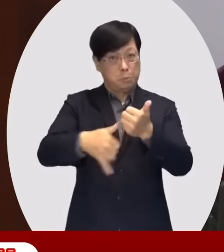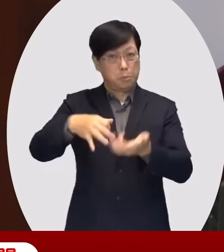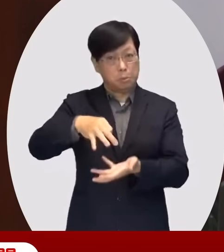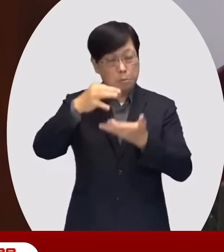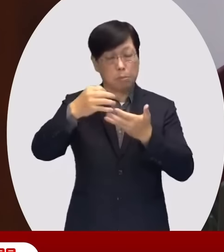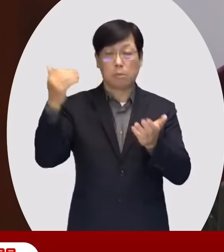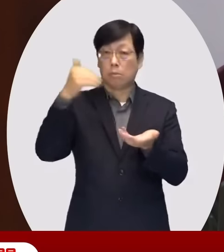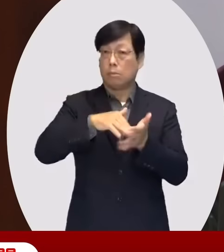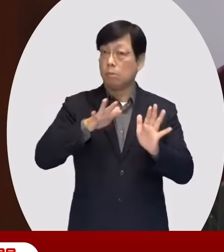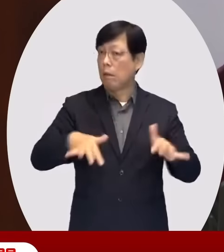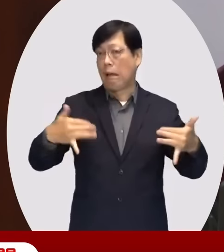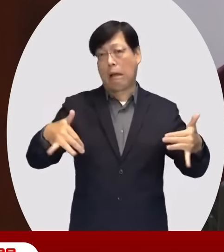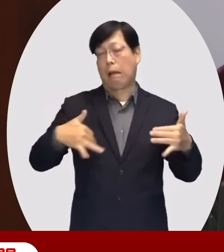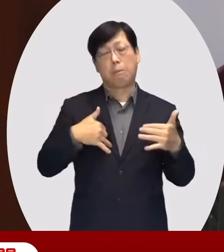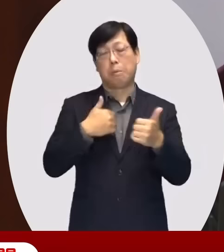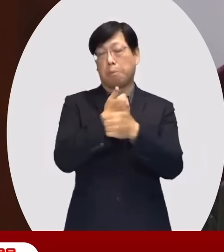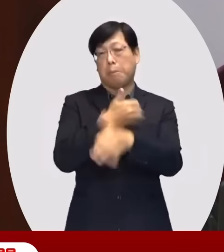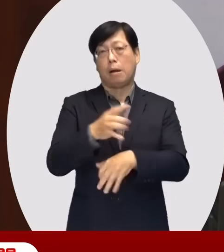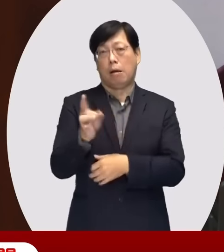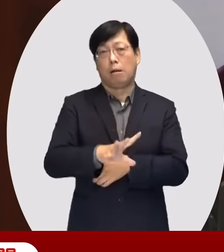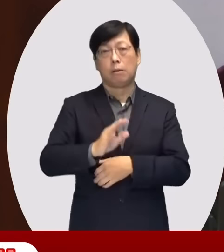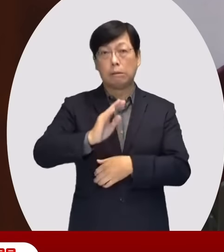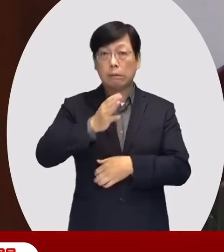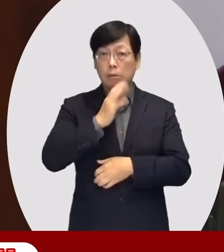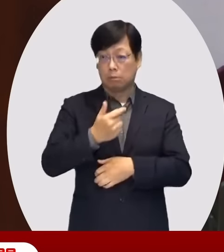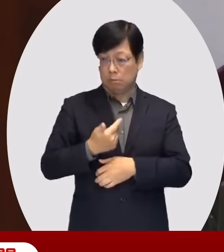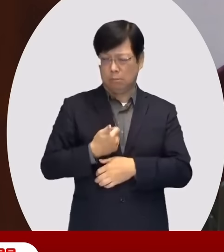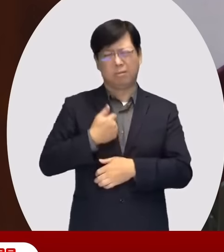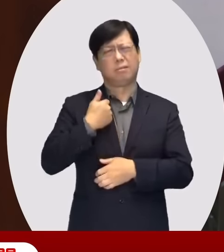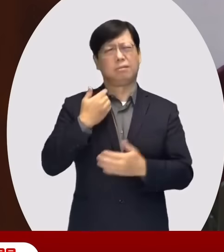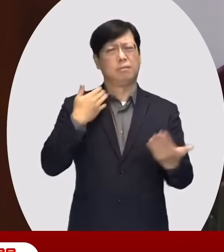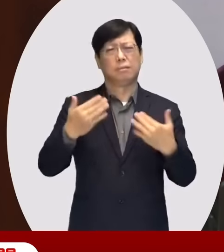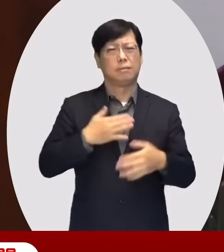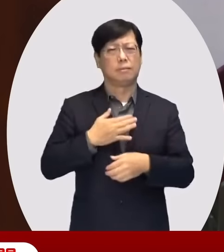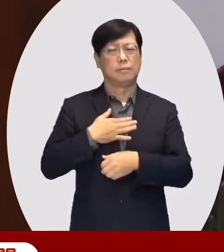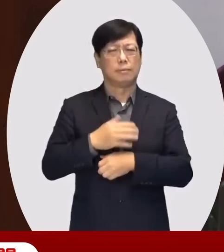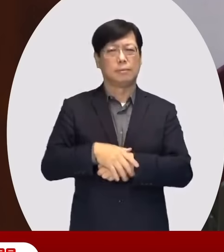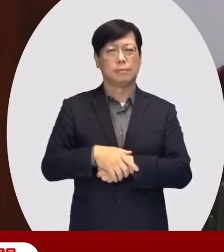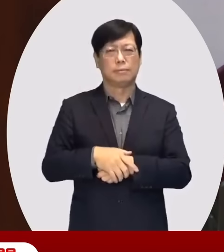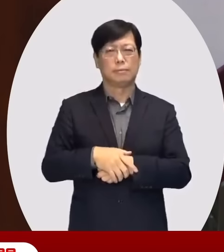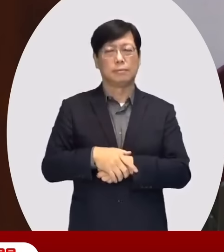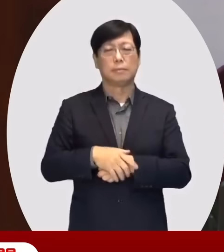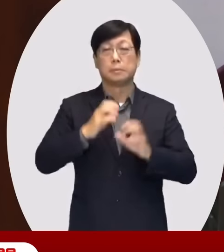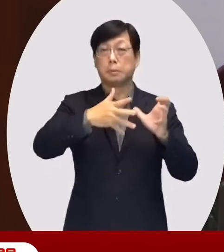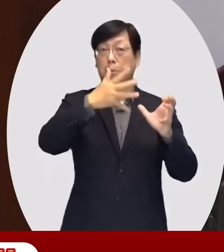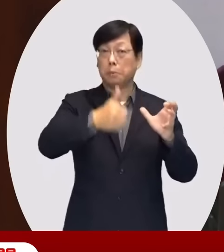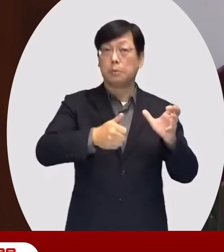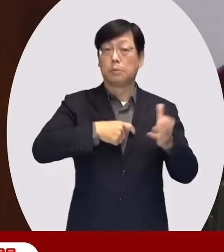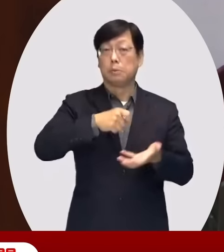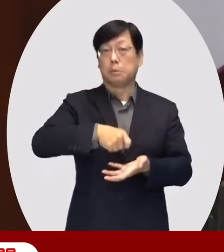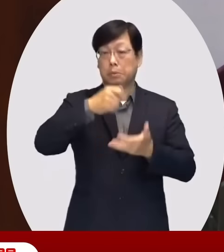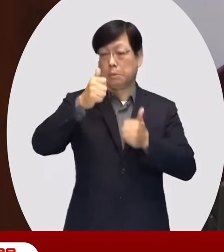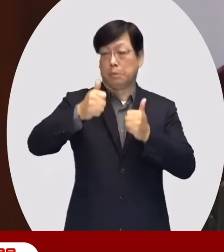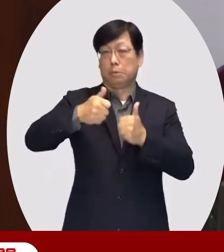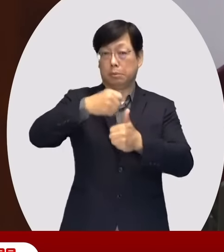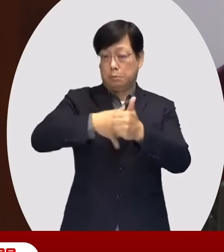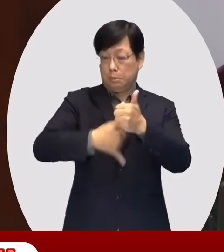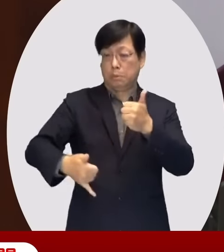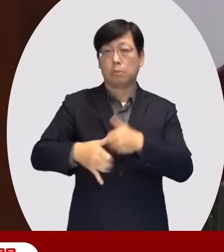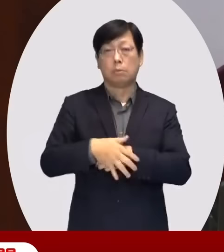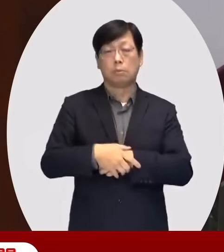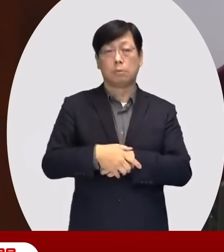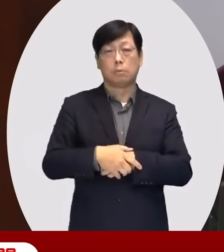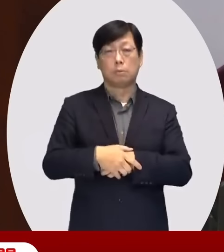有说到目前没有实例？可是是不是众所周知的，总统已经提了考试委